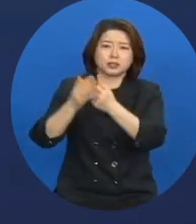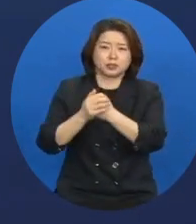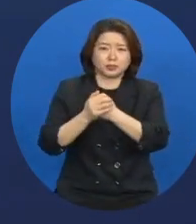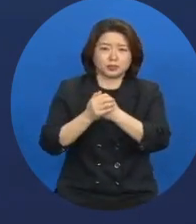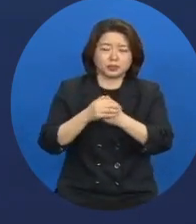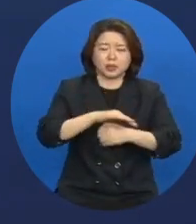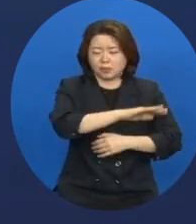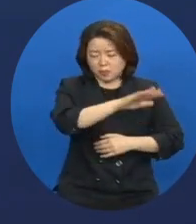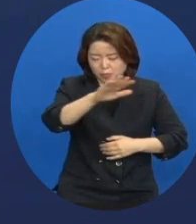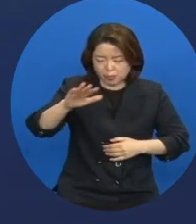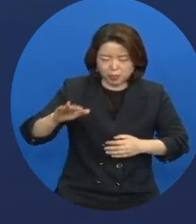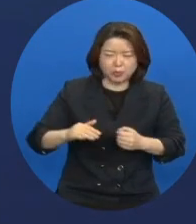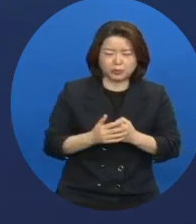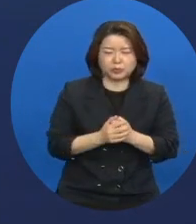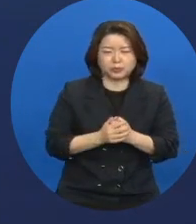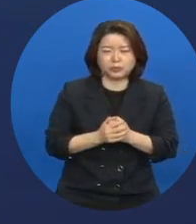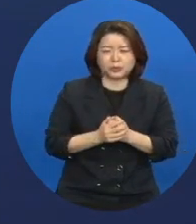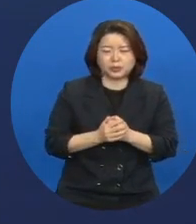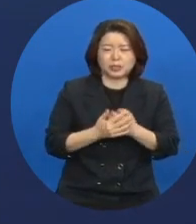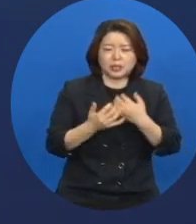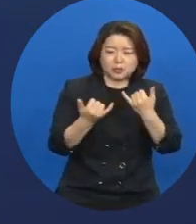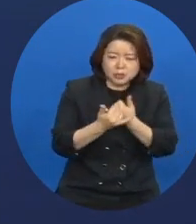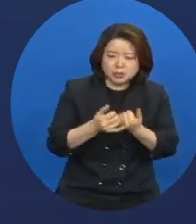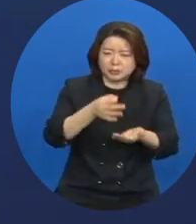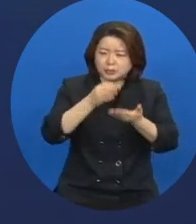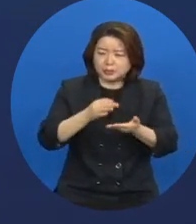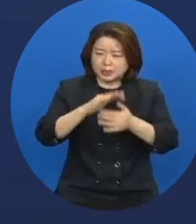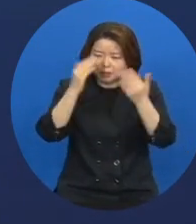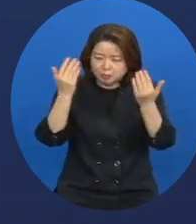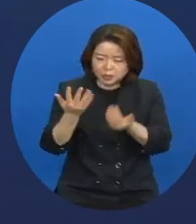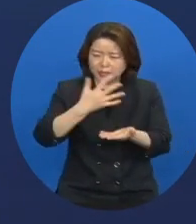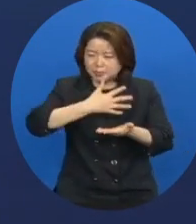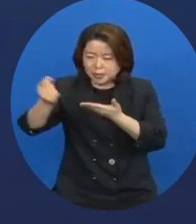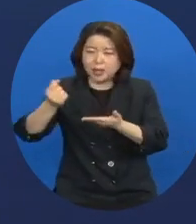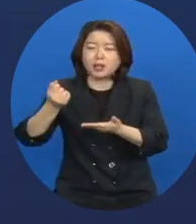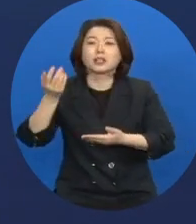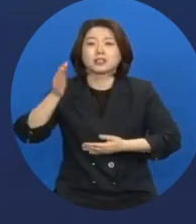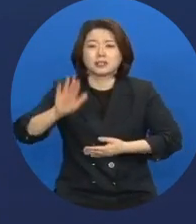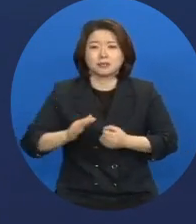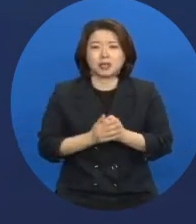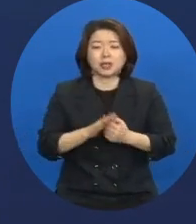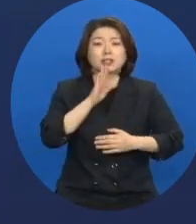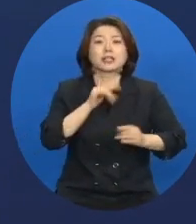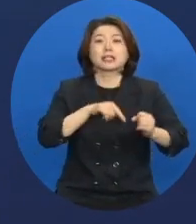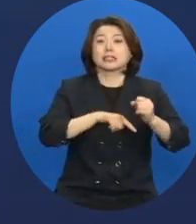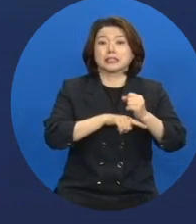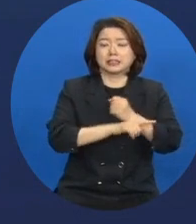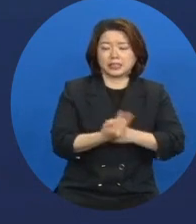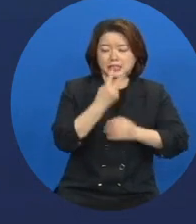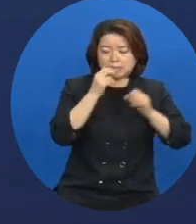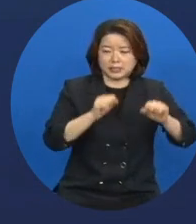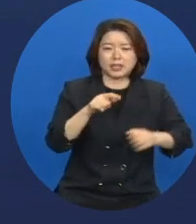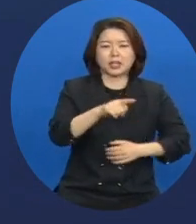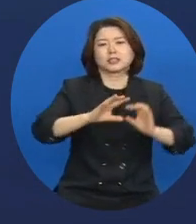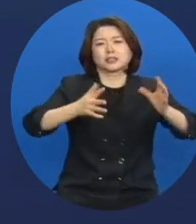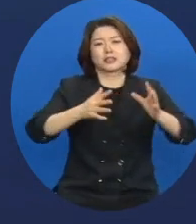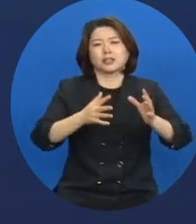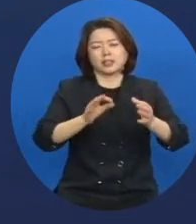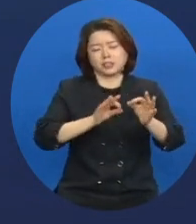명예와 생명을 다 빼앗긴데도 진리는 살아서 그 나라 영원하리라.